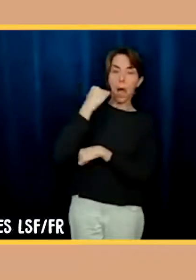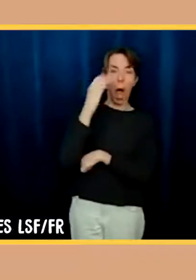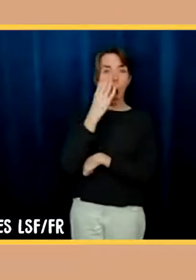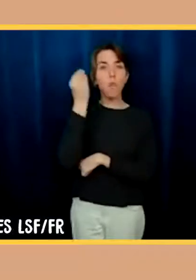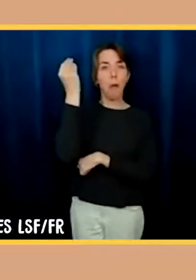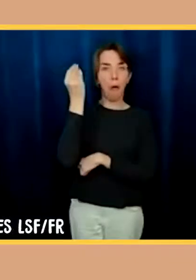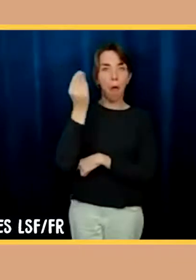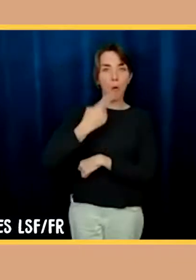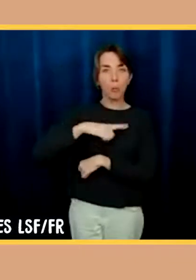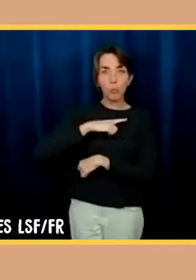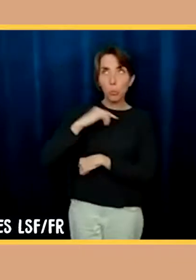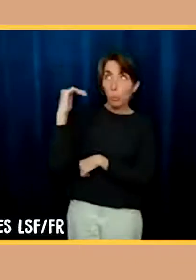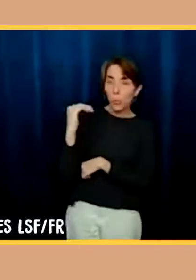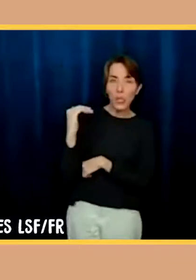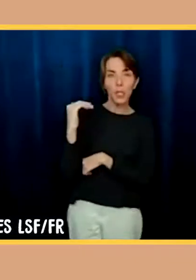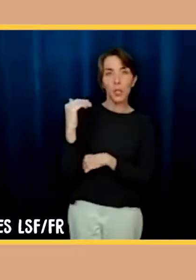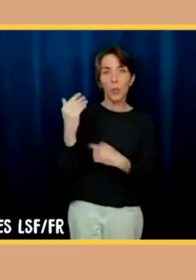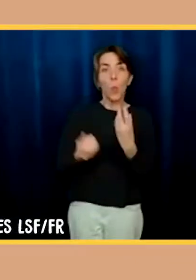potentiellement